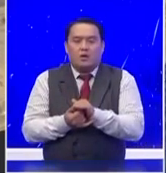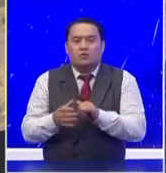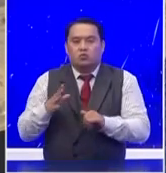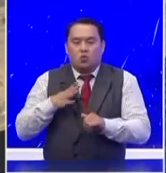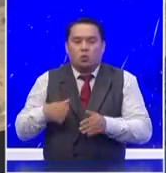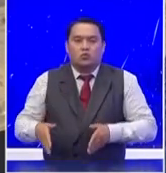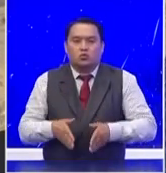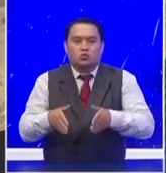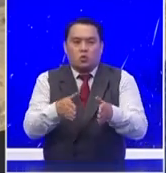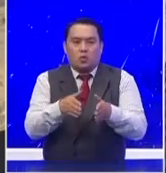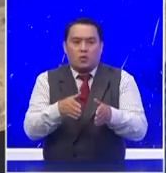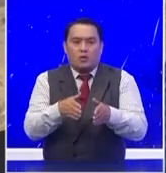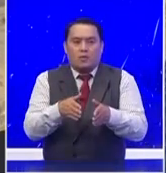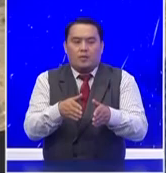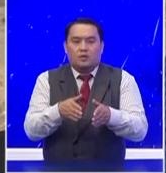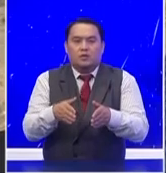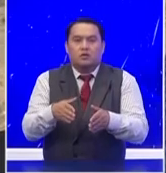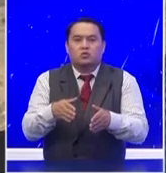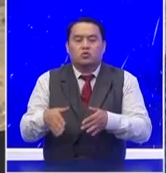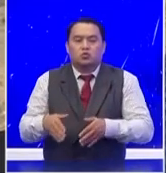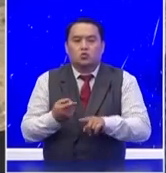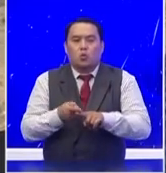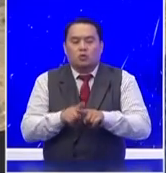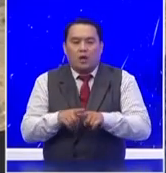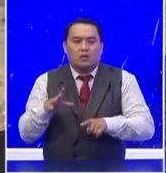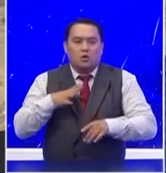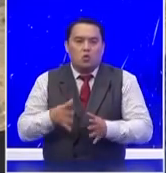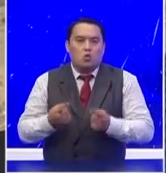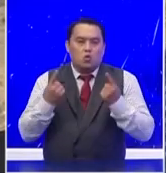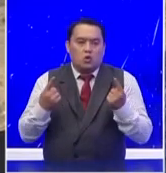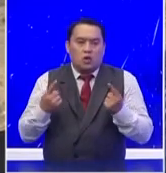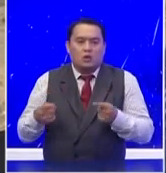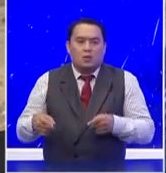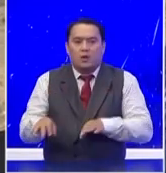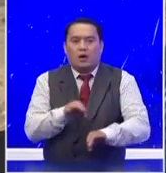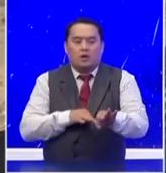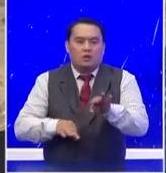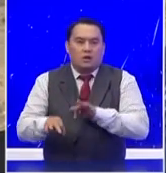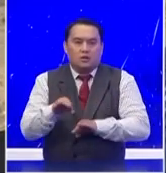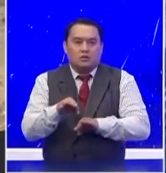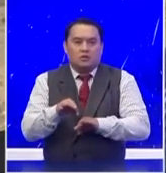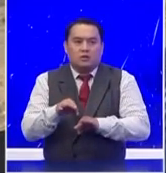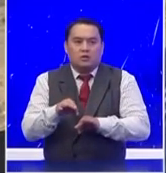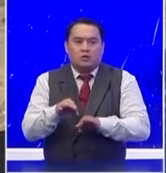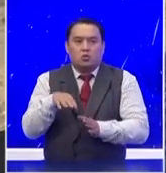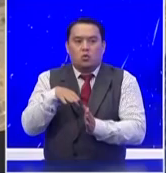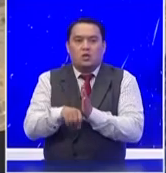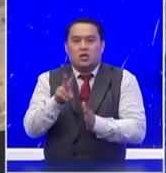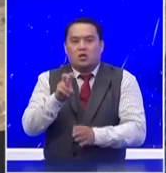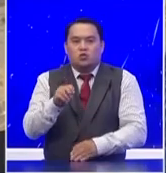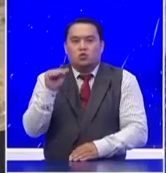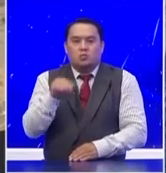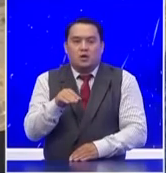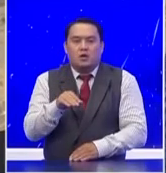Майқапшағай, Ұшарал, Достық, Мерке, Бурабайтал сияқты үлкен өрері проектлер, оның құрамында 200 мыңнан